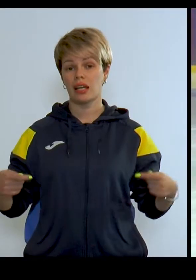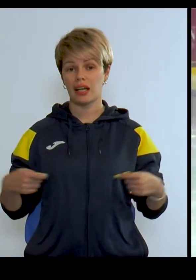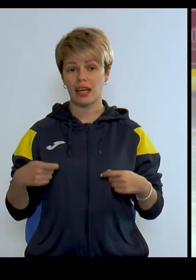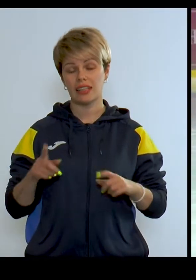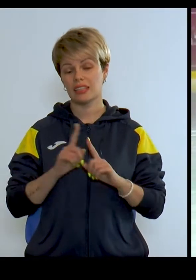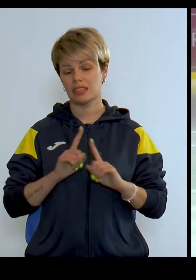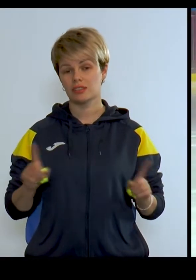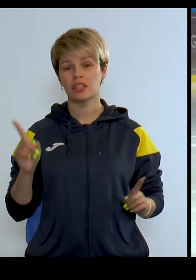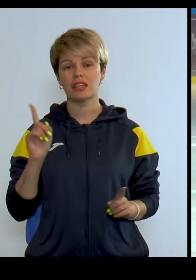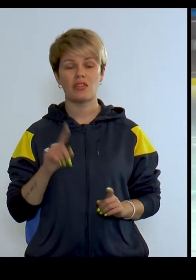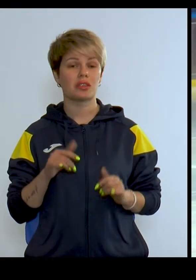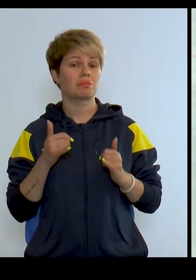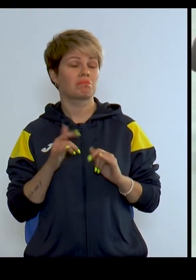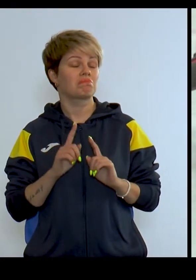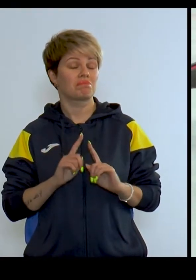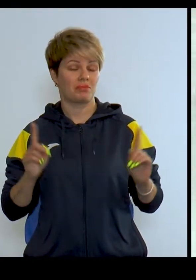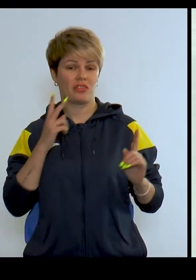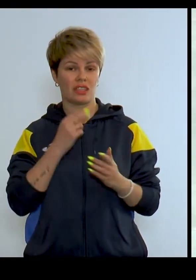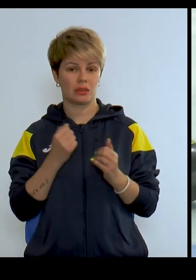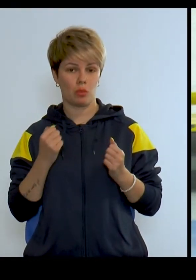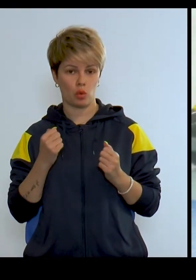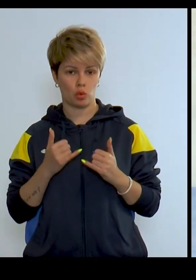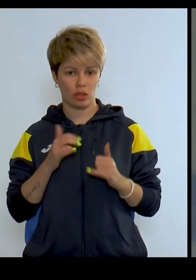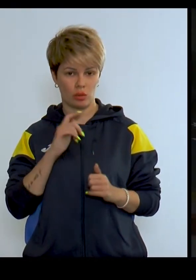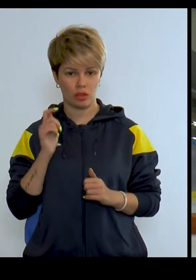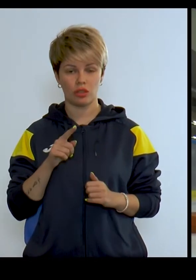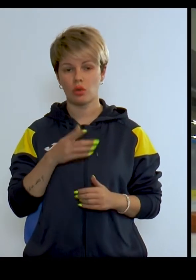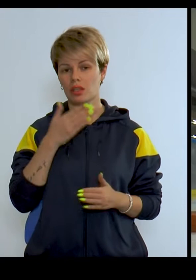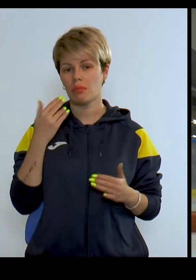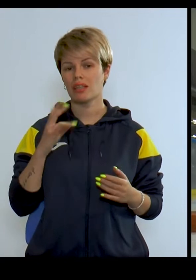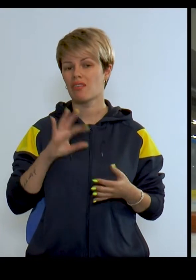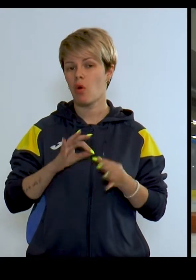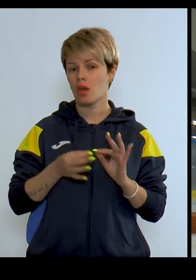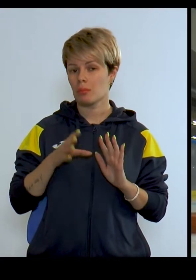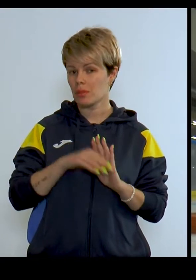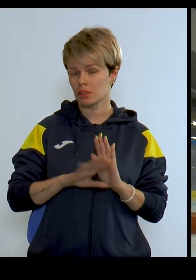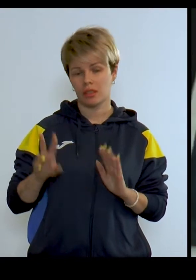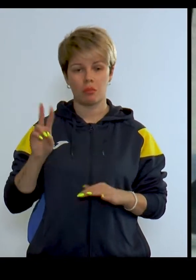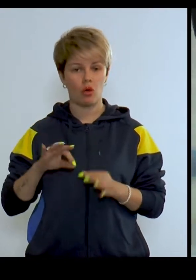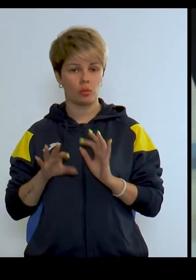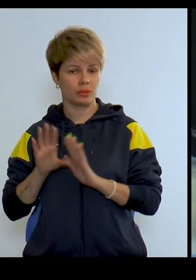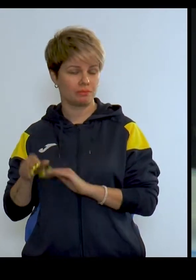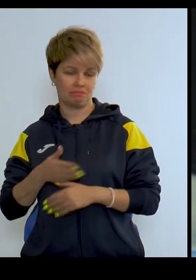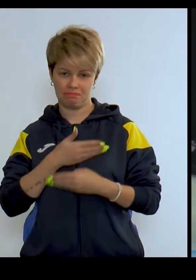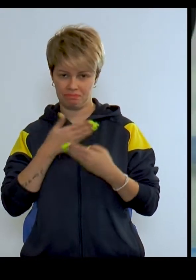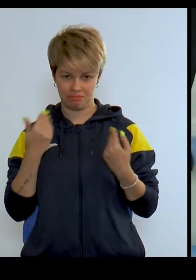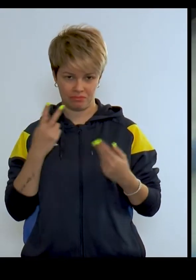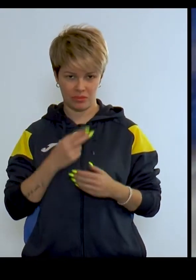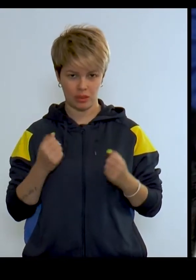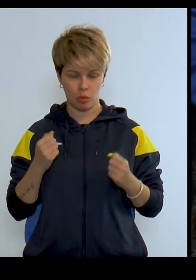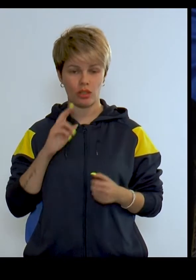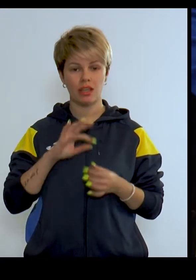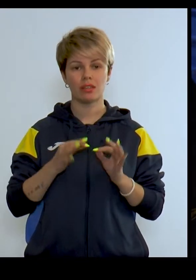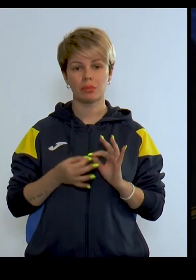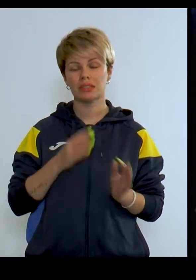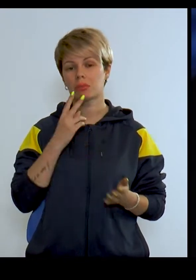Керлінг Керлінг незвичний та навіть екзотичний для України вид спорту Його немає ані в олімпійській, ані в паралімпійській збірній